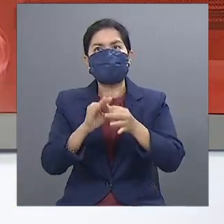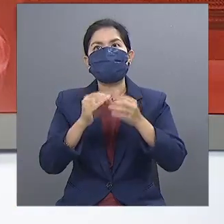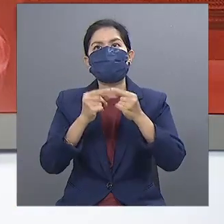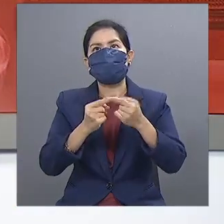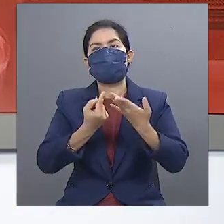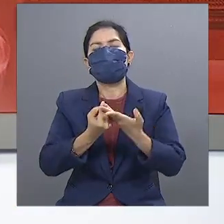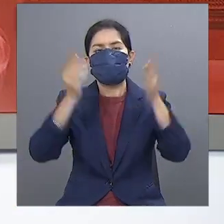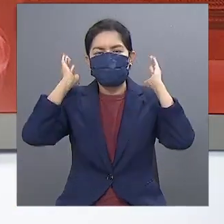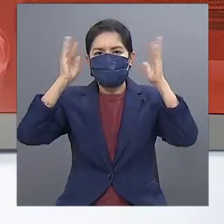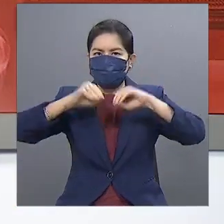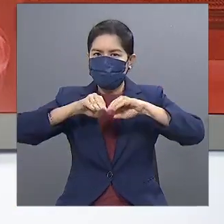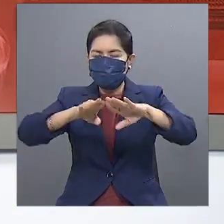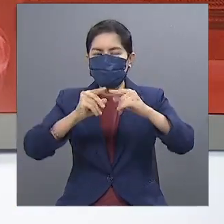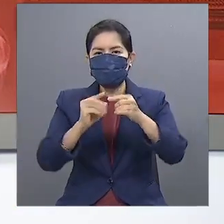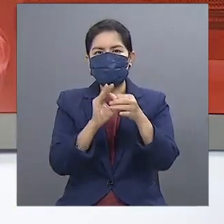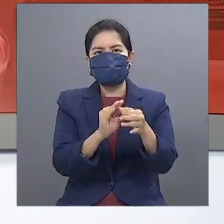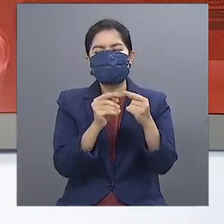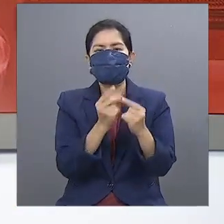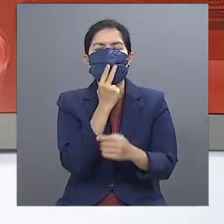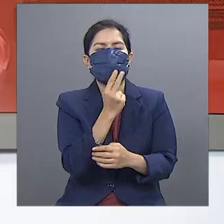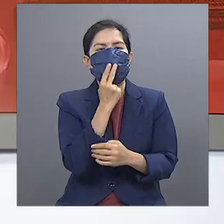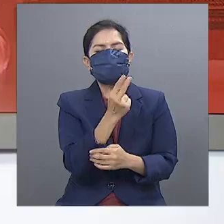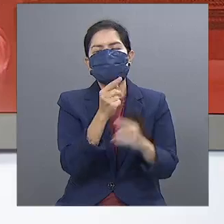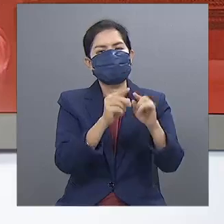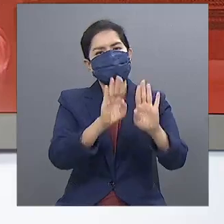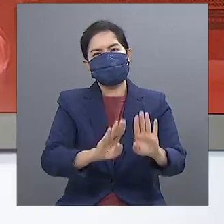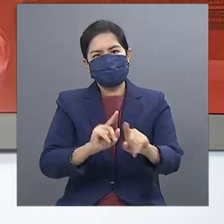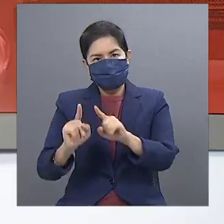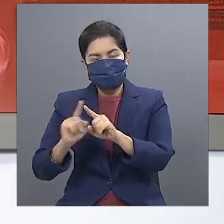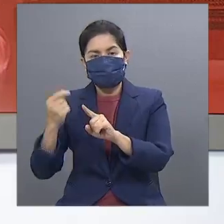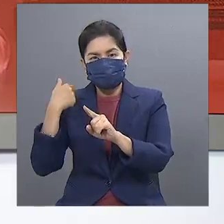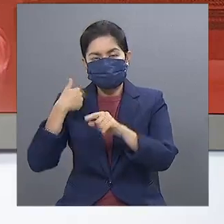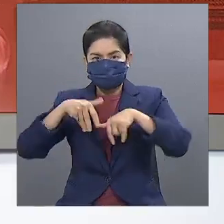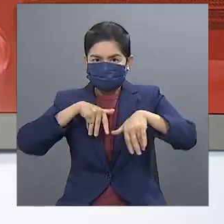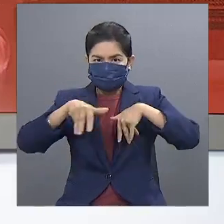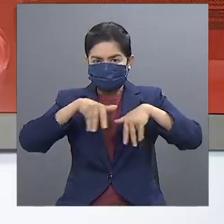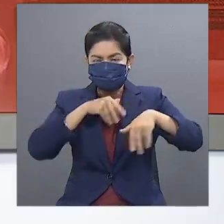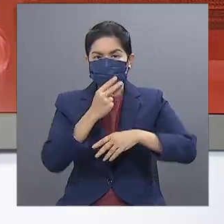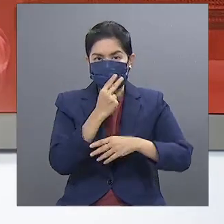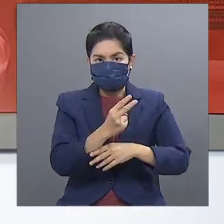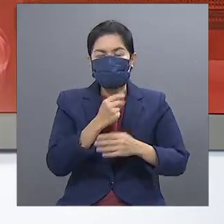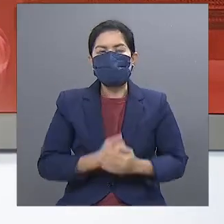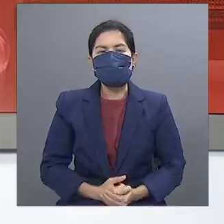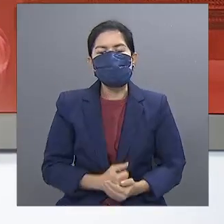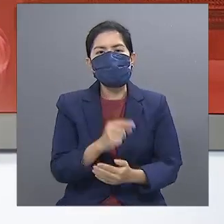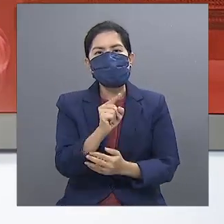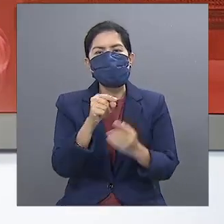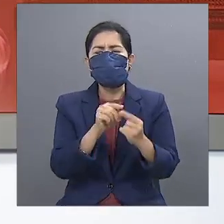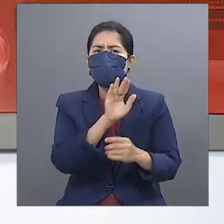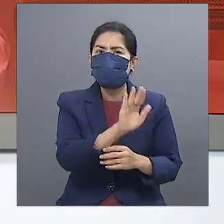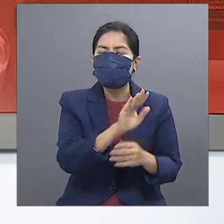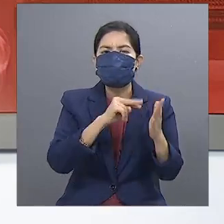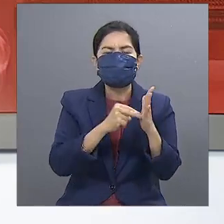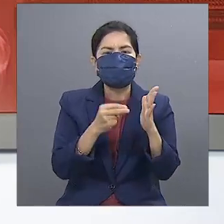คะที่เด็กๆแล้วก็เยาวชนอาจจะเข้าถึงหรือว่ามองเห็นได้ค่ะข้อห้ามนี้มีความหมายว่ายังไงนะคะถ้